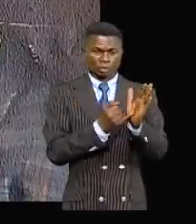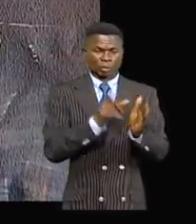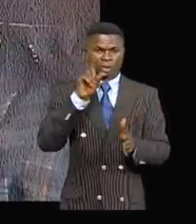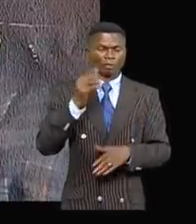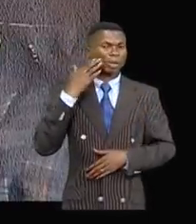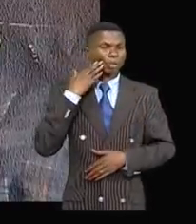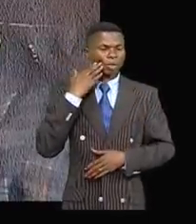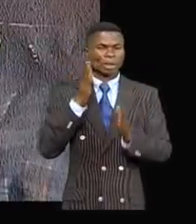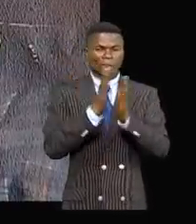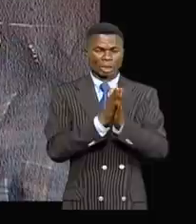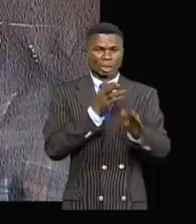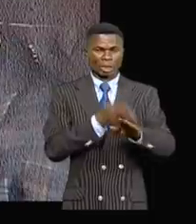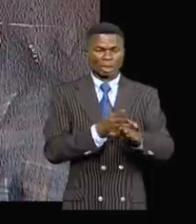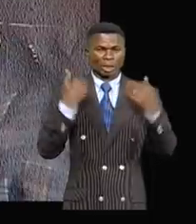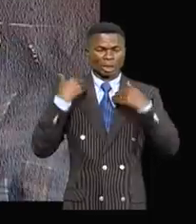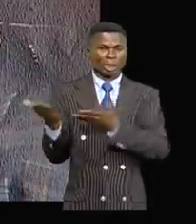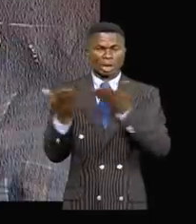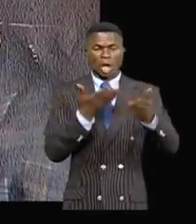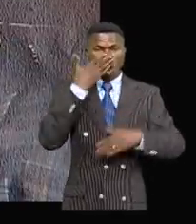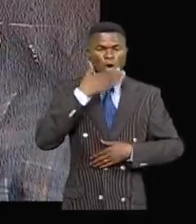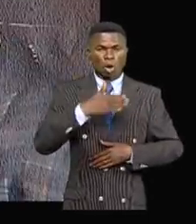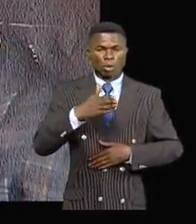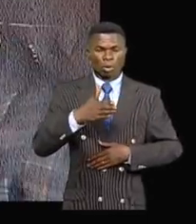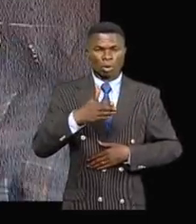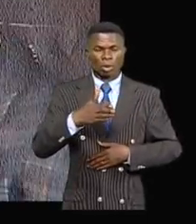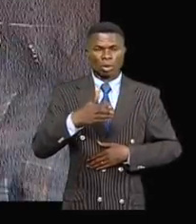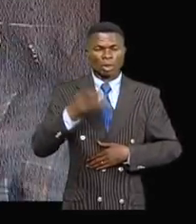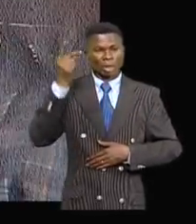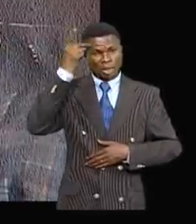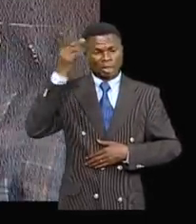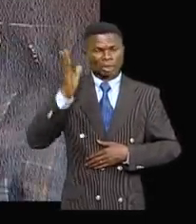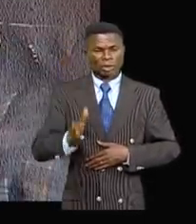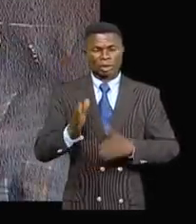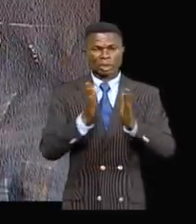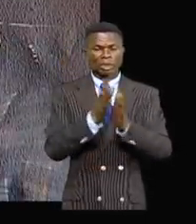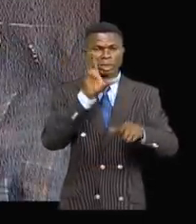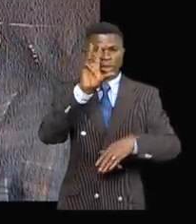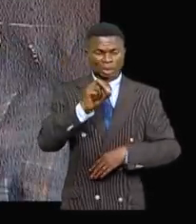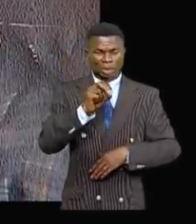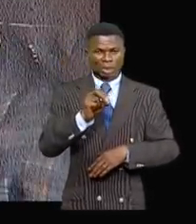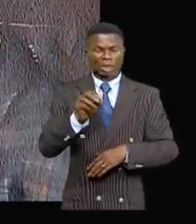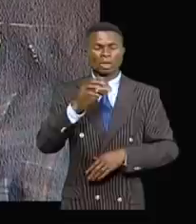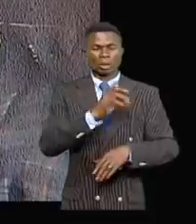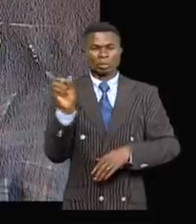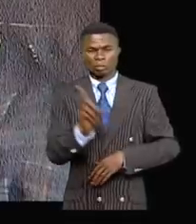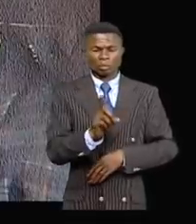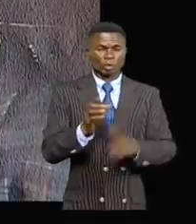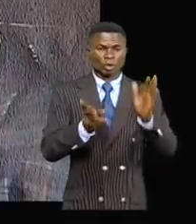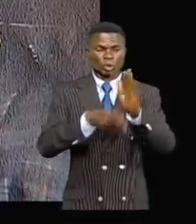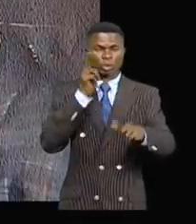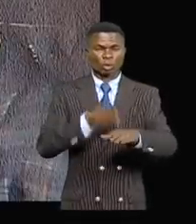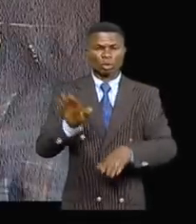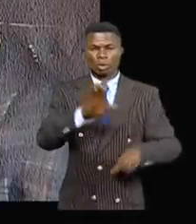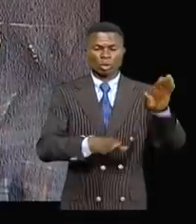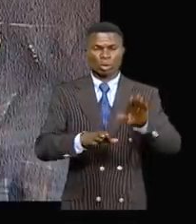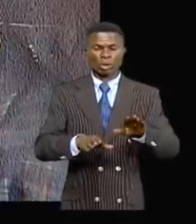20 mars à 10h, levée du corps de la morgue de la clinique quinoise. 10h30, recueillement sur place. 12h, inhumation